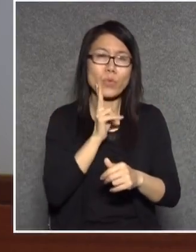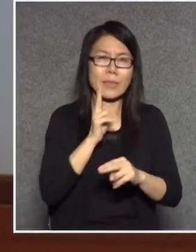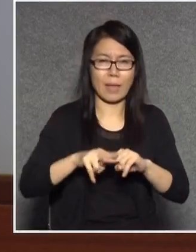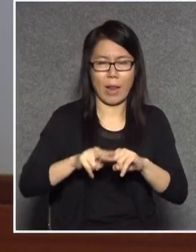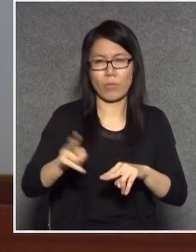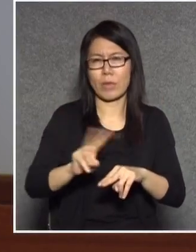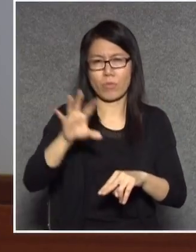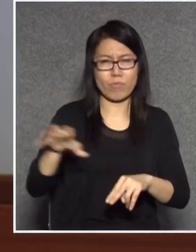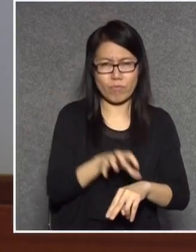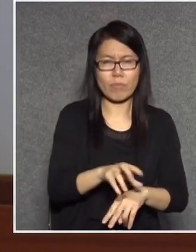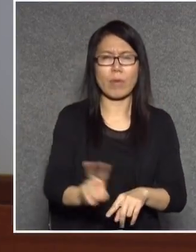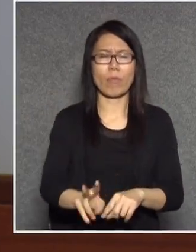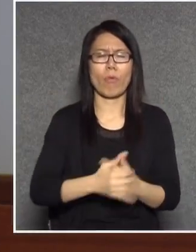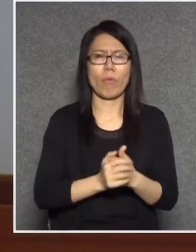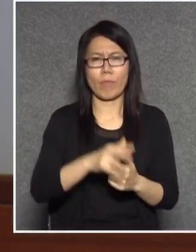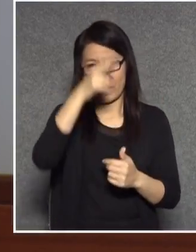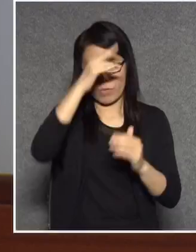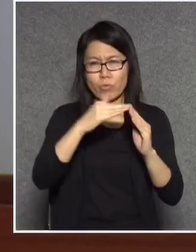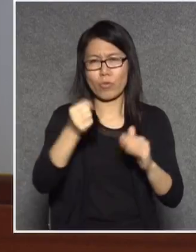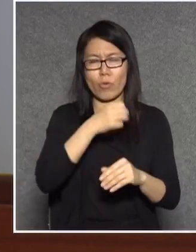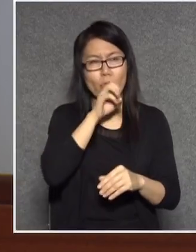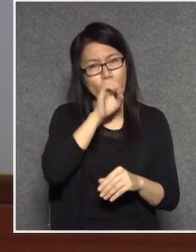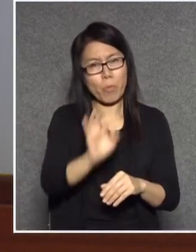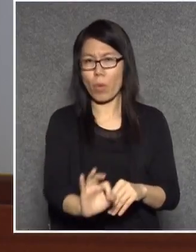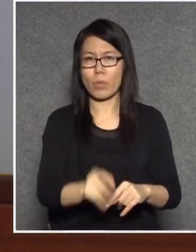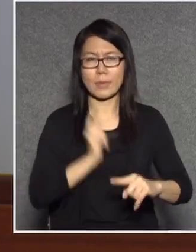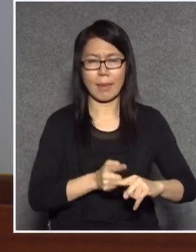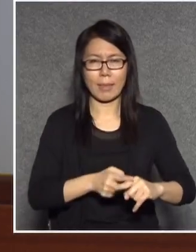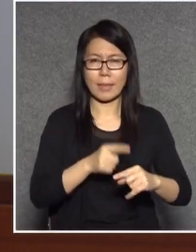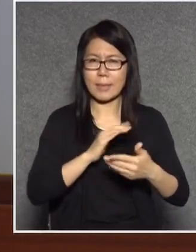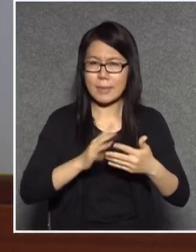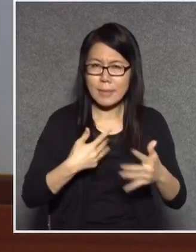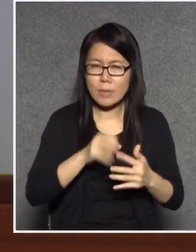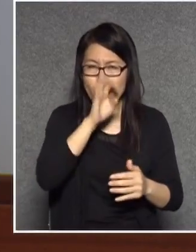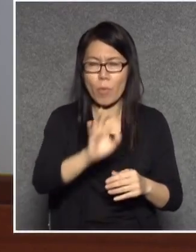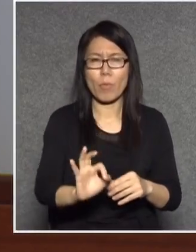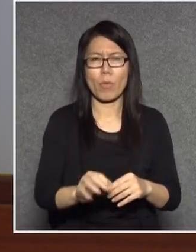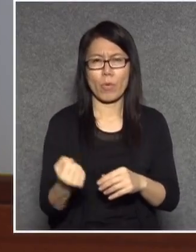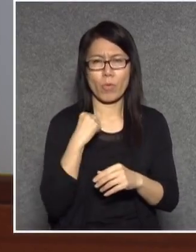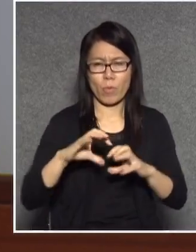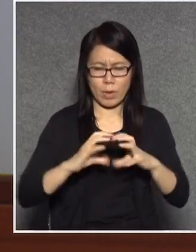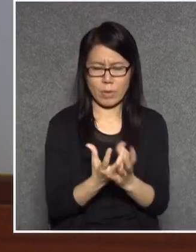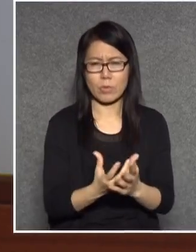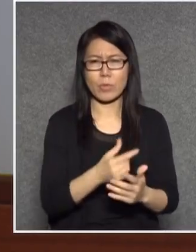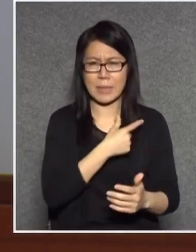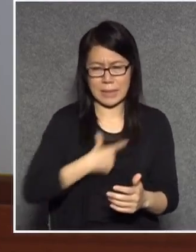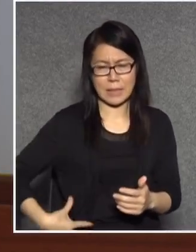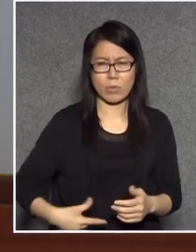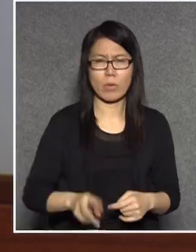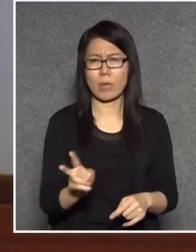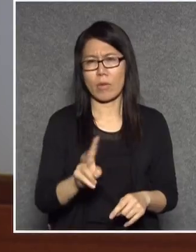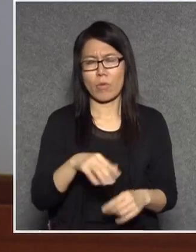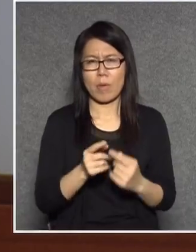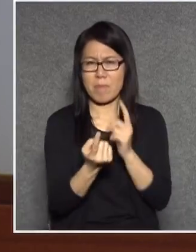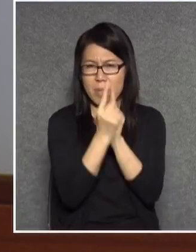我們的局長不願意提，不願意講事實，我們的功能組別的議員亦都不面